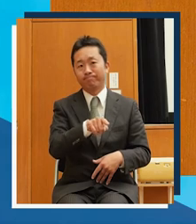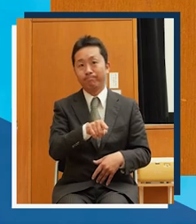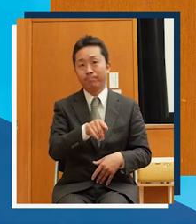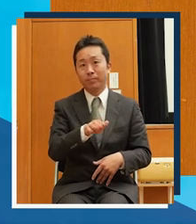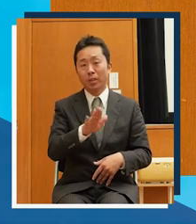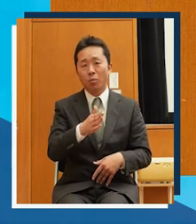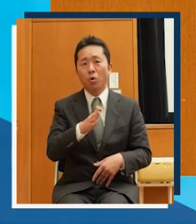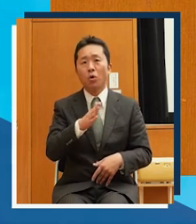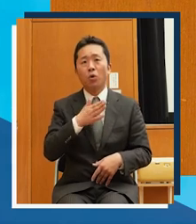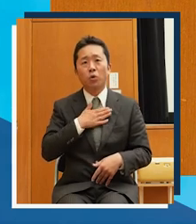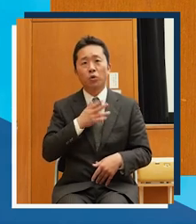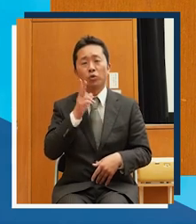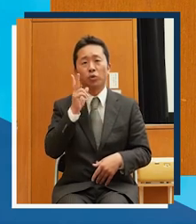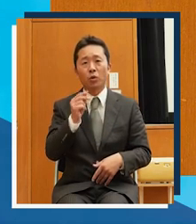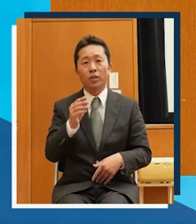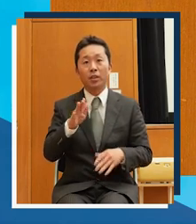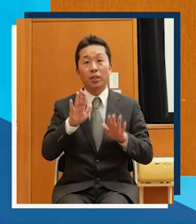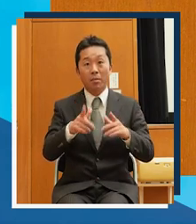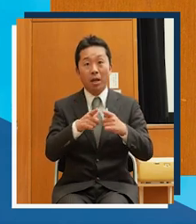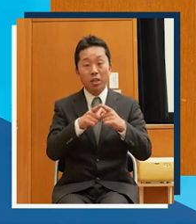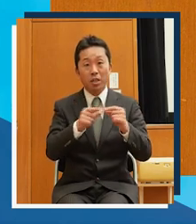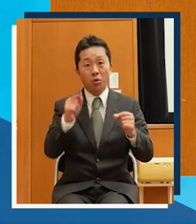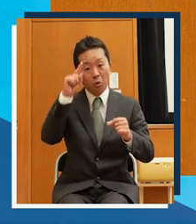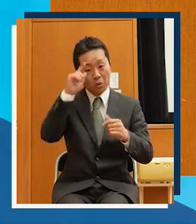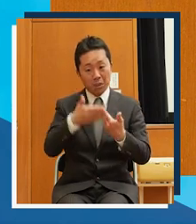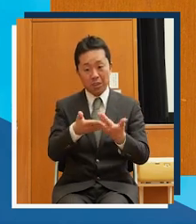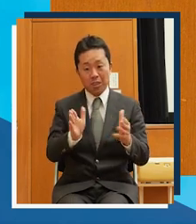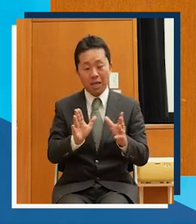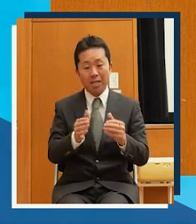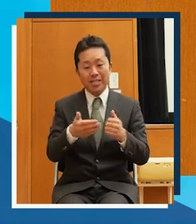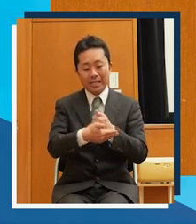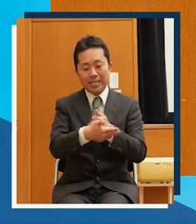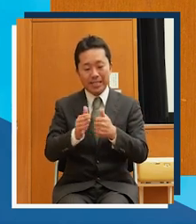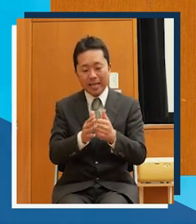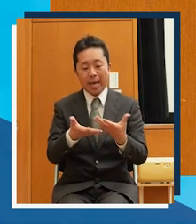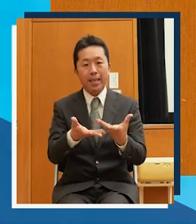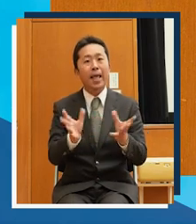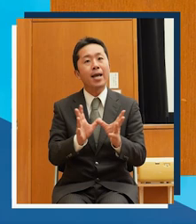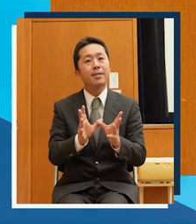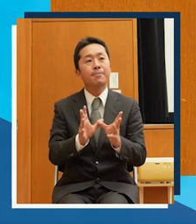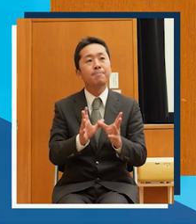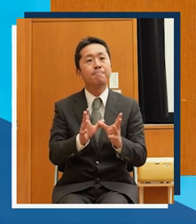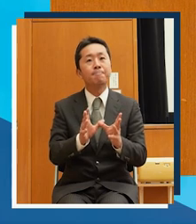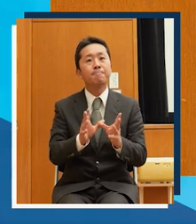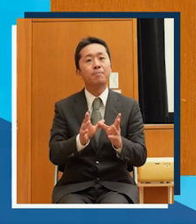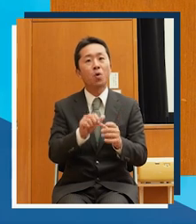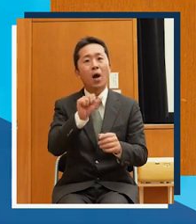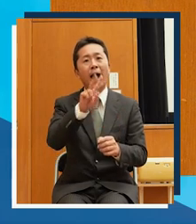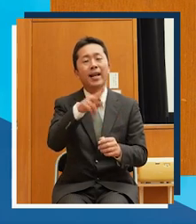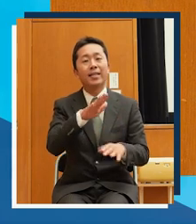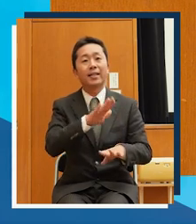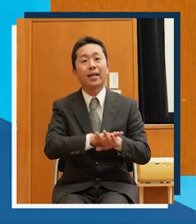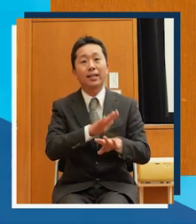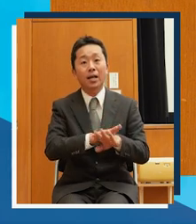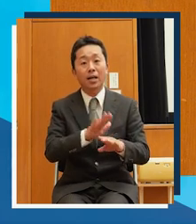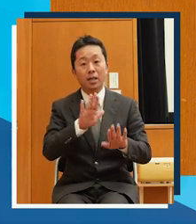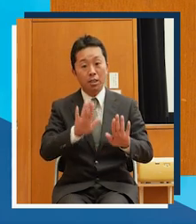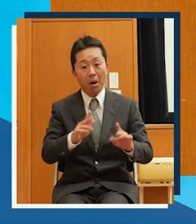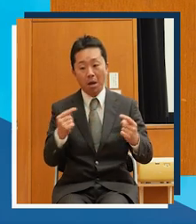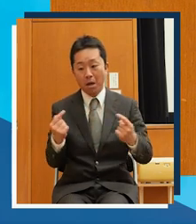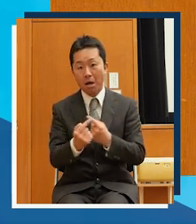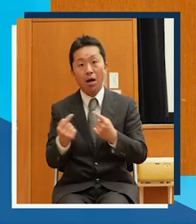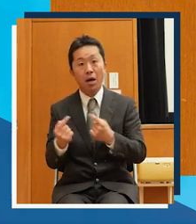承知の通りま自衛隊もあの様々なえその自衛隊のあり方が変えられてき